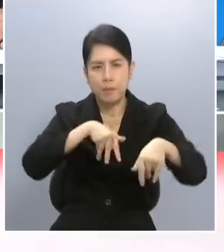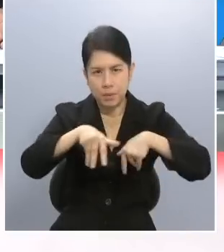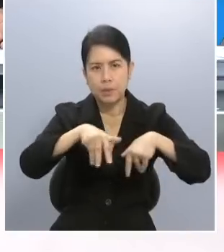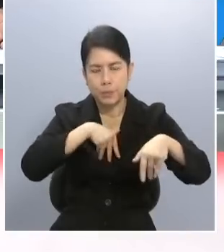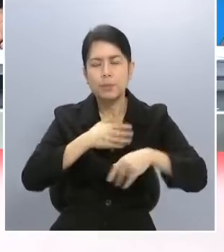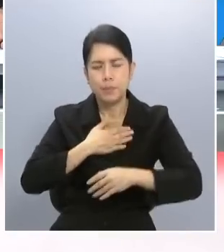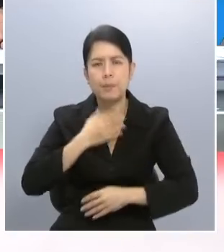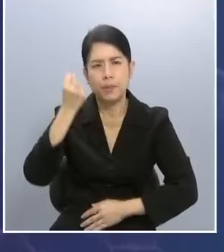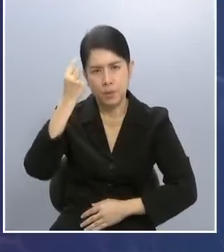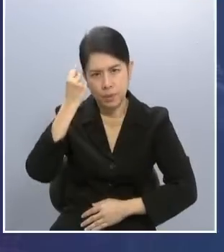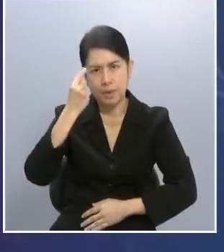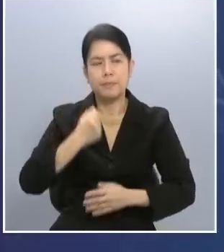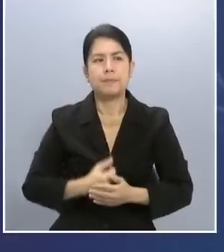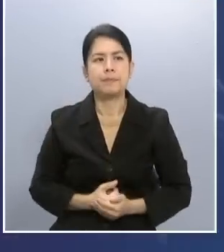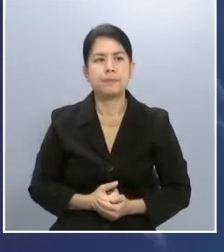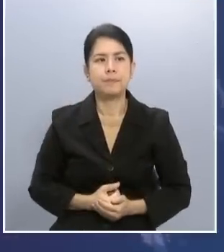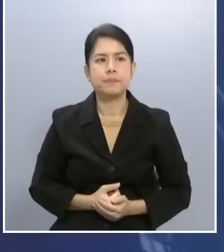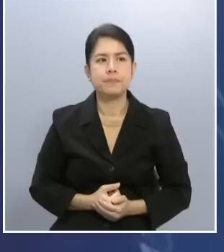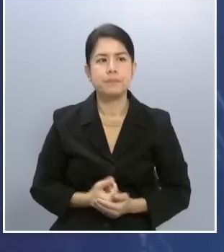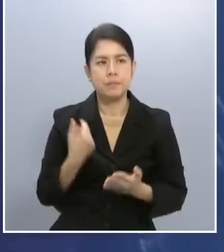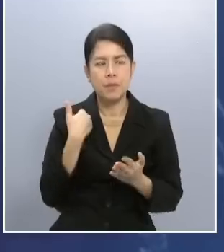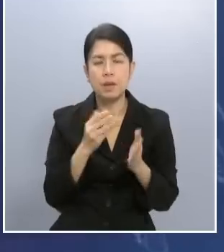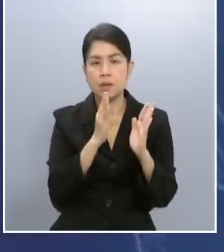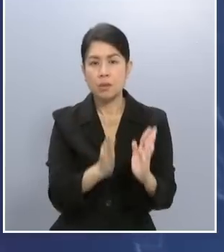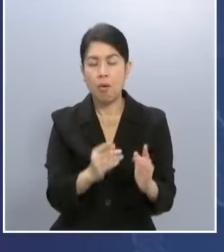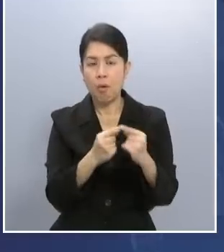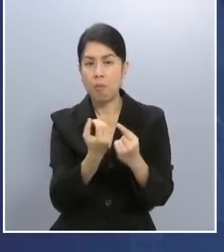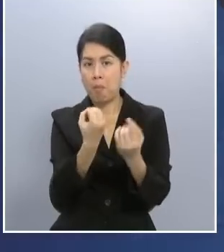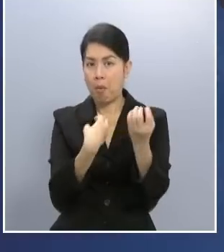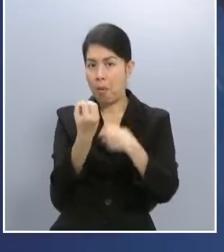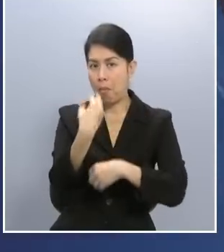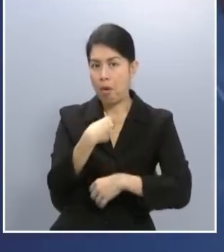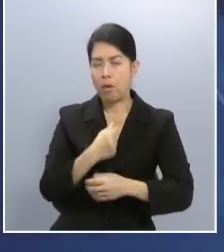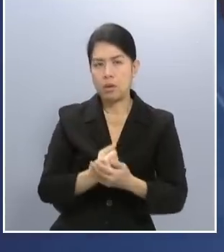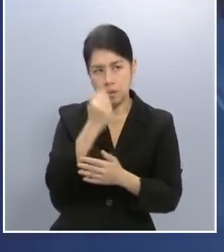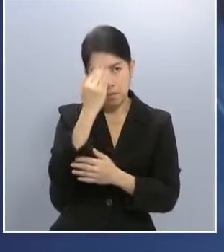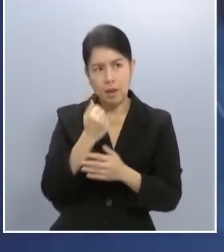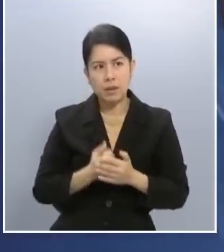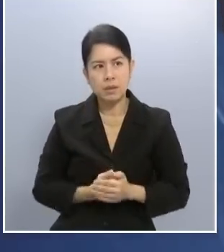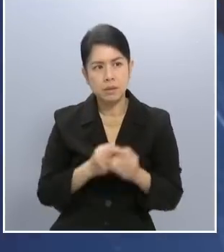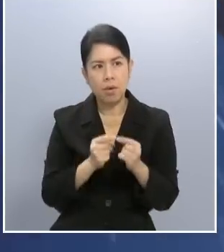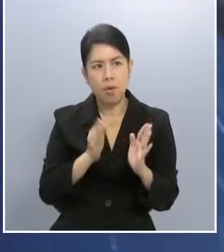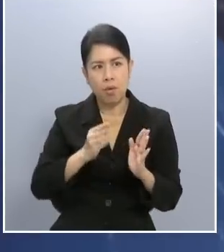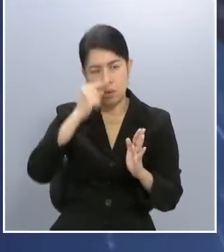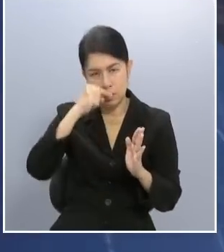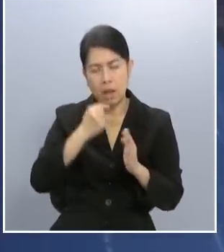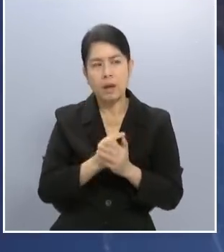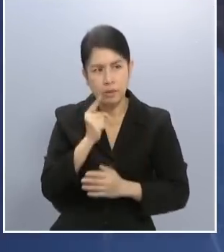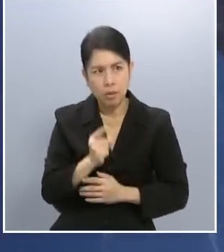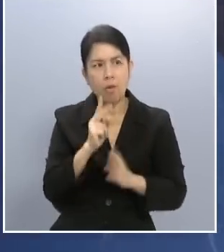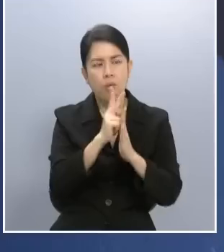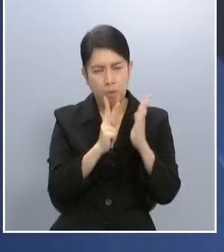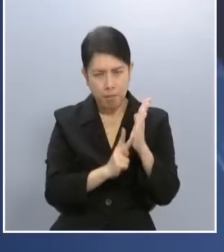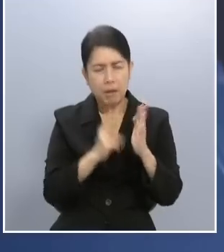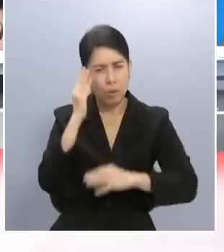ก็เอาตรงๆนะหลายคนพยายามพูดว่าเป็นเกิดเป็นประชาชนคนไทยก็ต้องรู้ข้อกฎหมายแต่บางคนก็ไม่รู้จริง